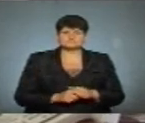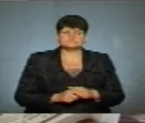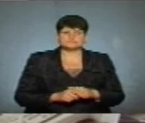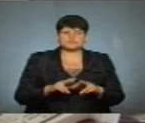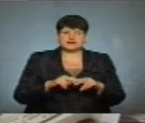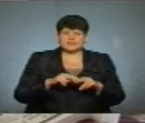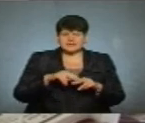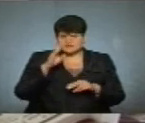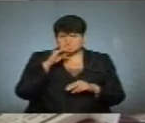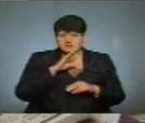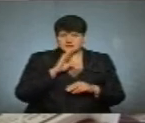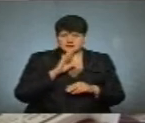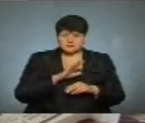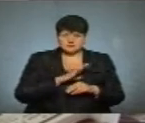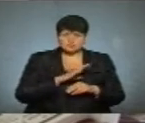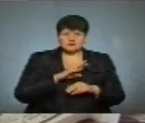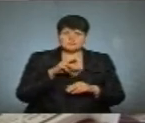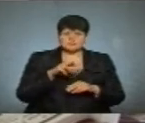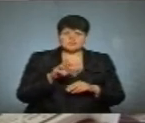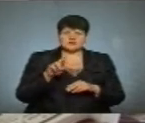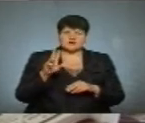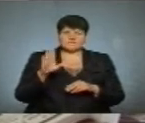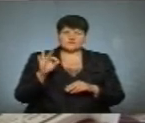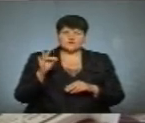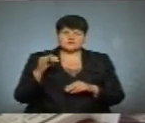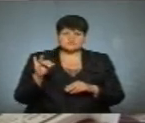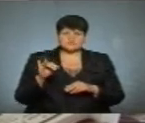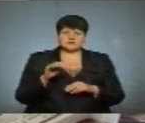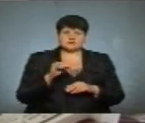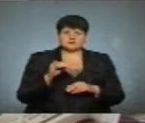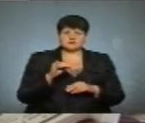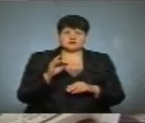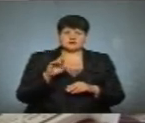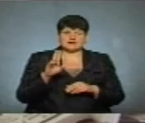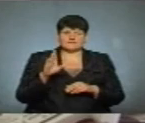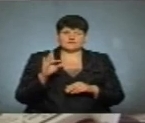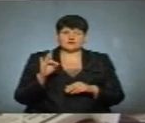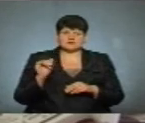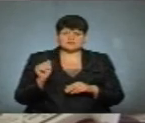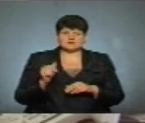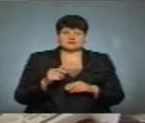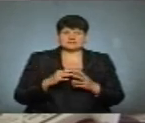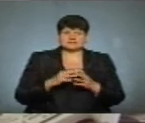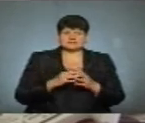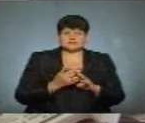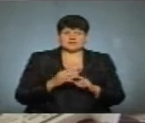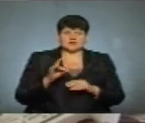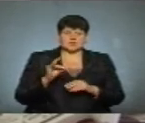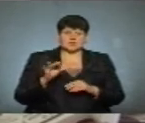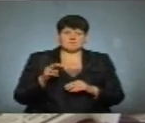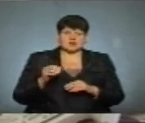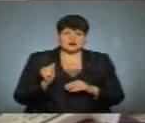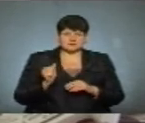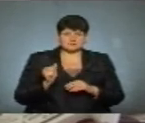Хресними батьками були Михаїл Яворський, Юлія Яворська, рельники села Романівки.